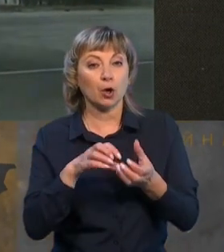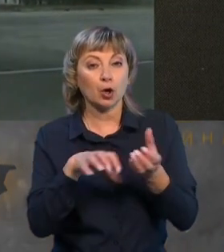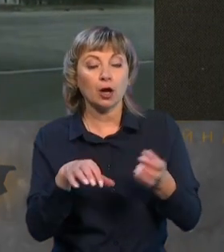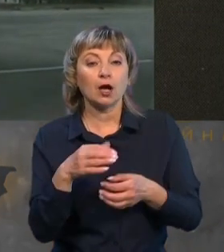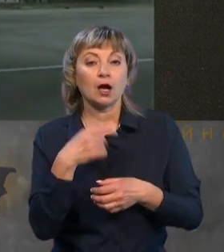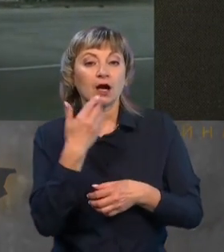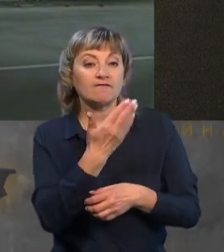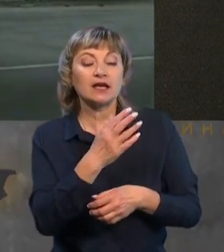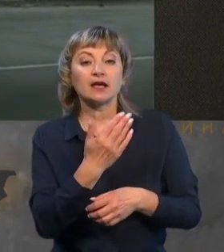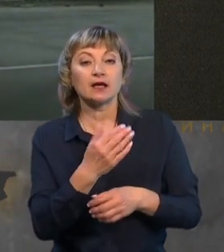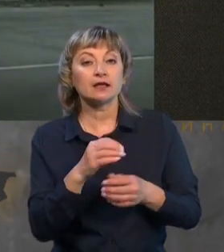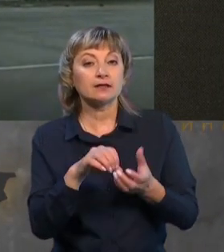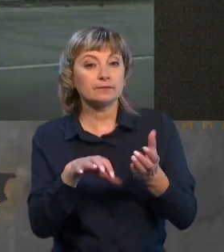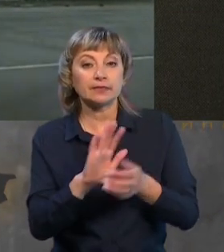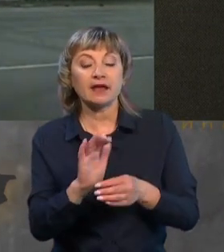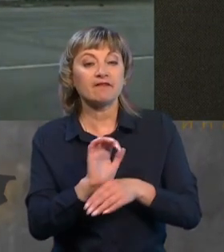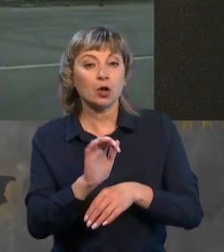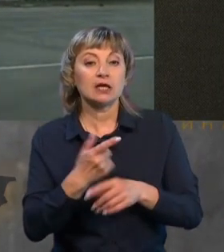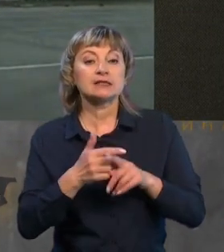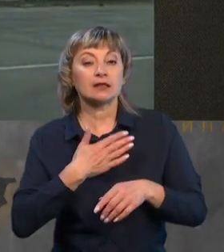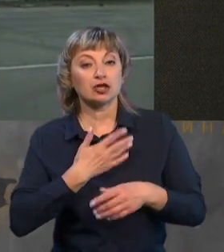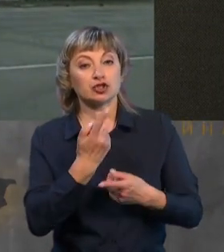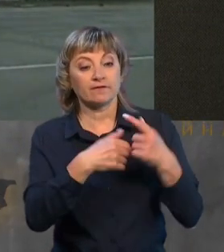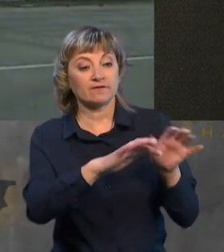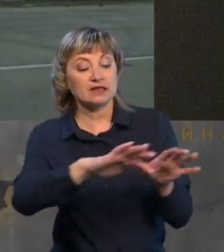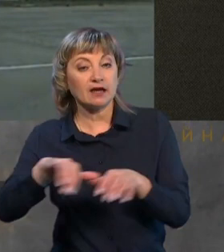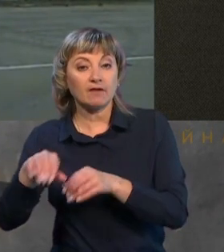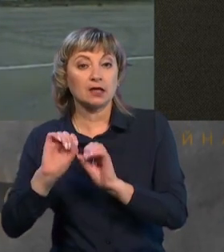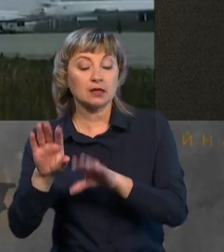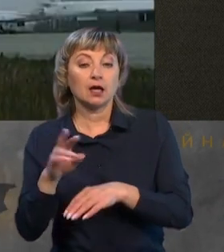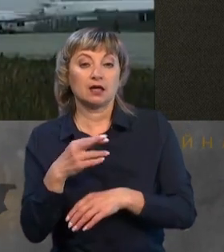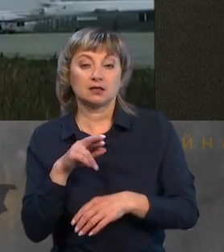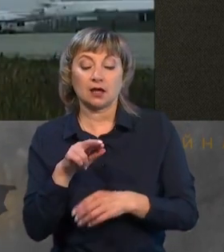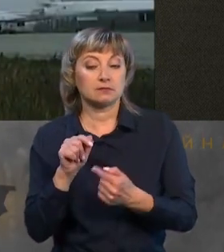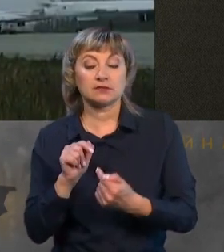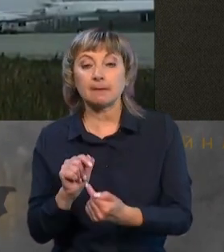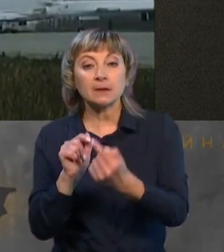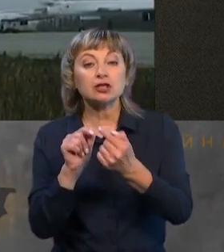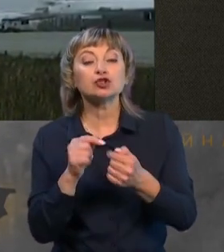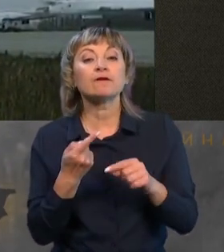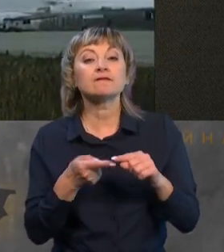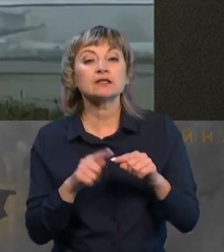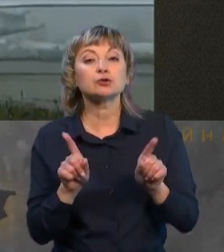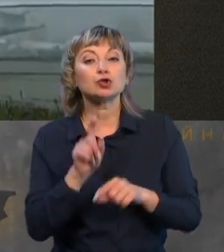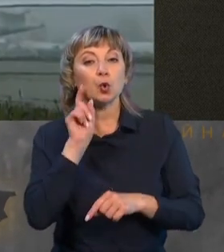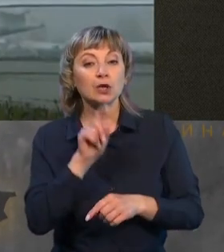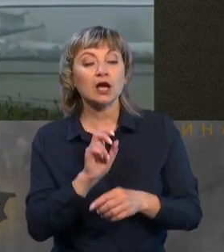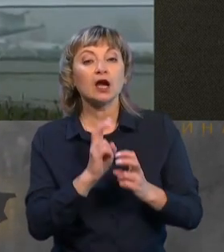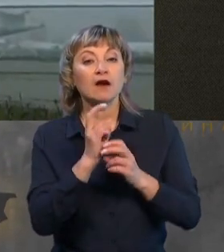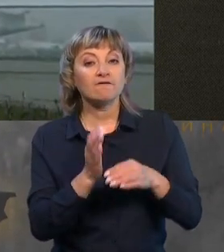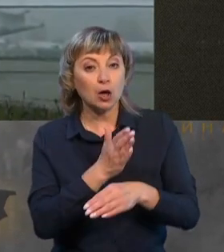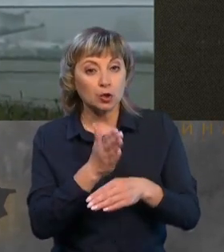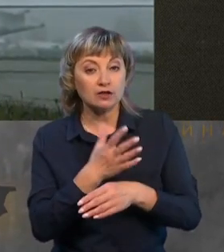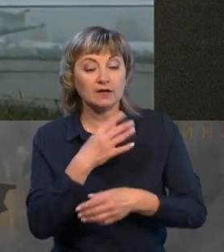ви їх не виготовляєте тому це наше віддавайте на що я заперечував тим що Україна виготовляла